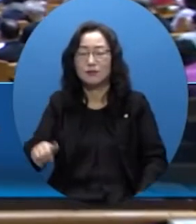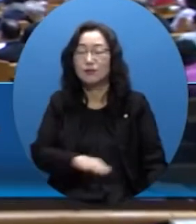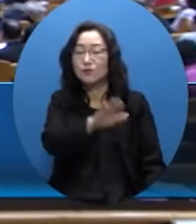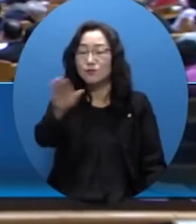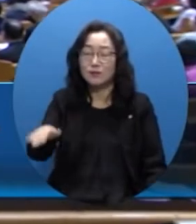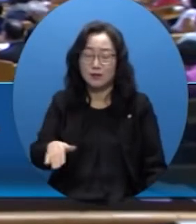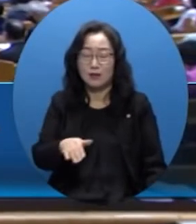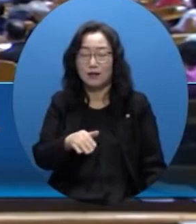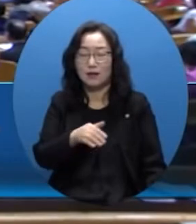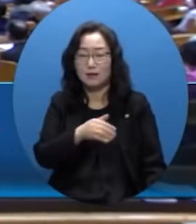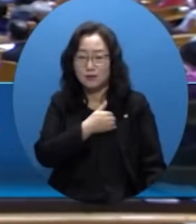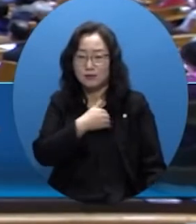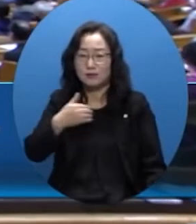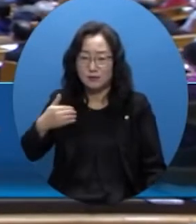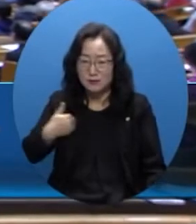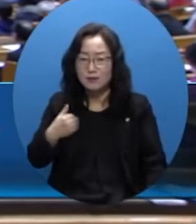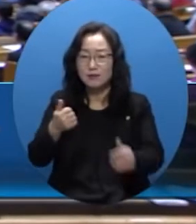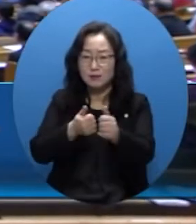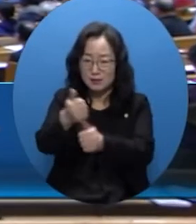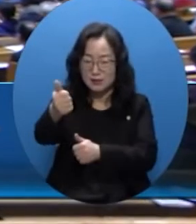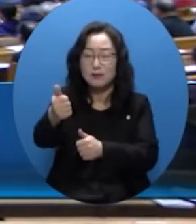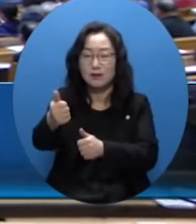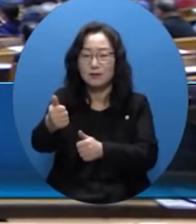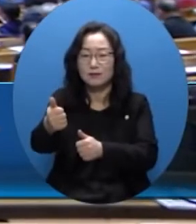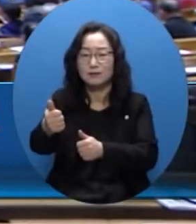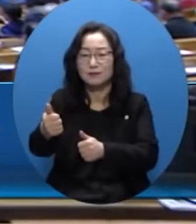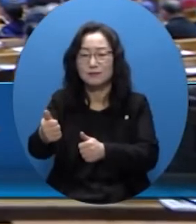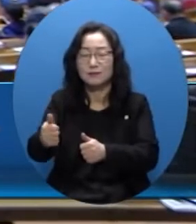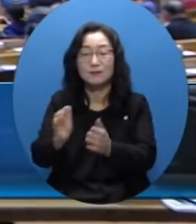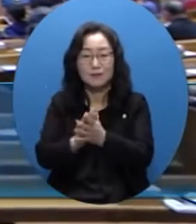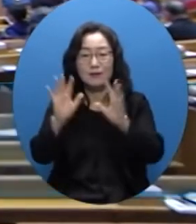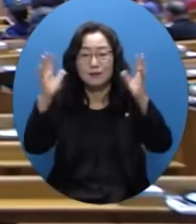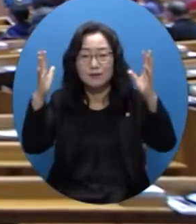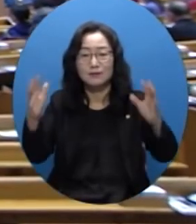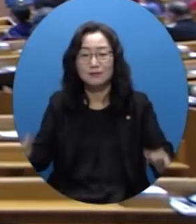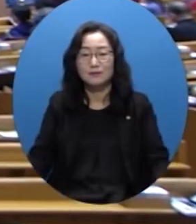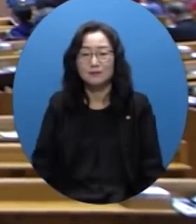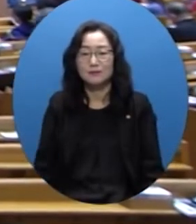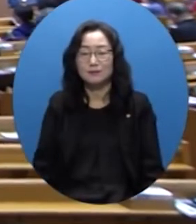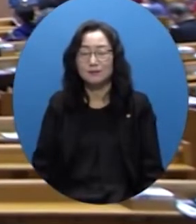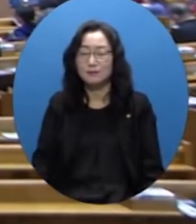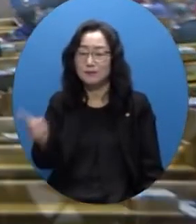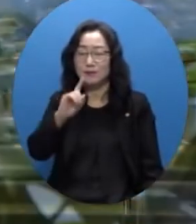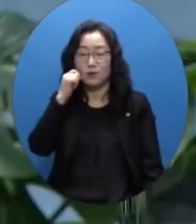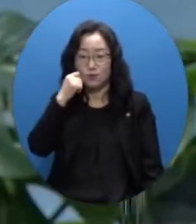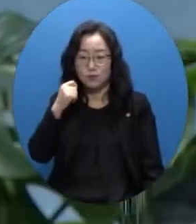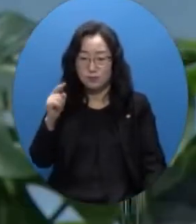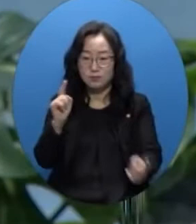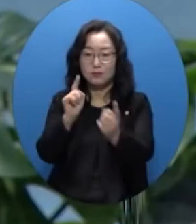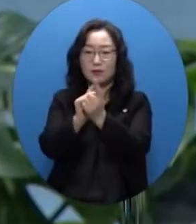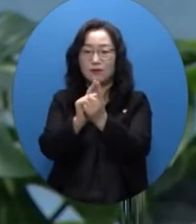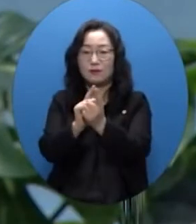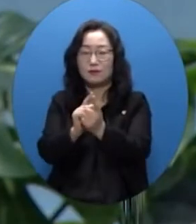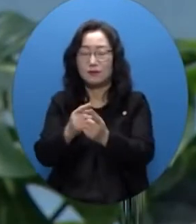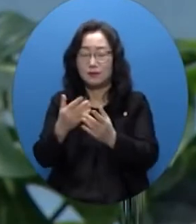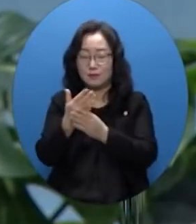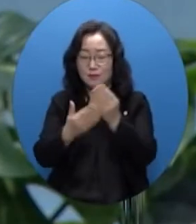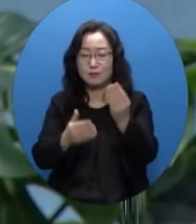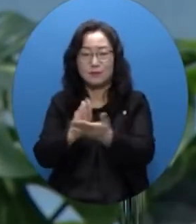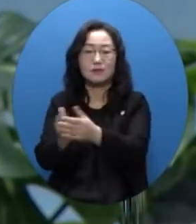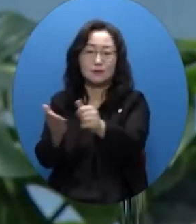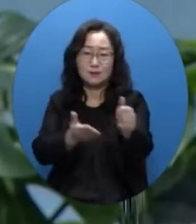우리가 넉넉히 이기느니라 할렐루야 어떤 어려움을 당한다 할지라도 낙심하지